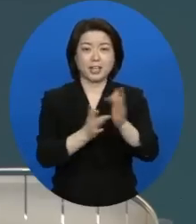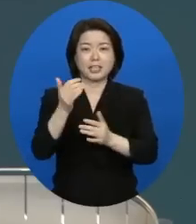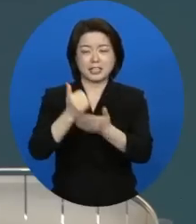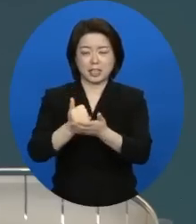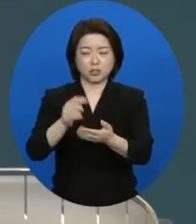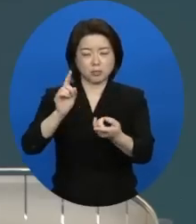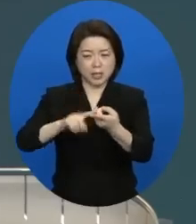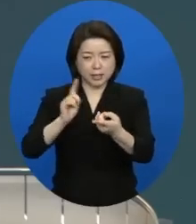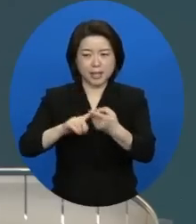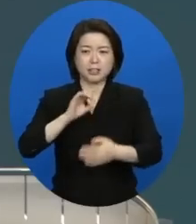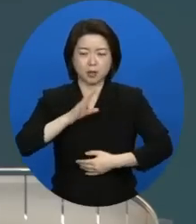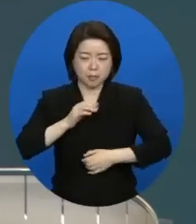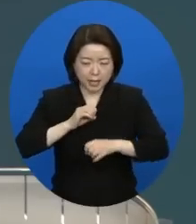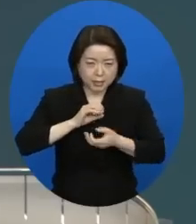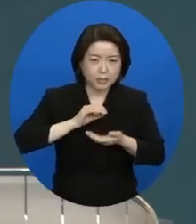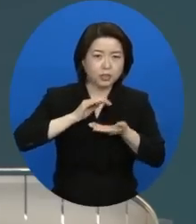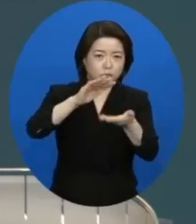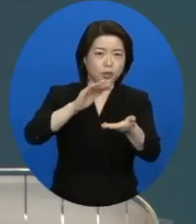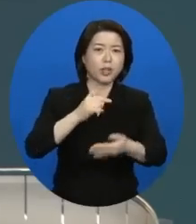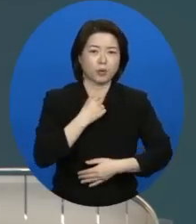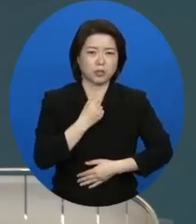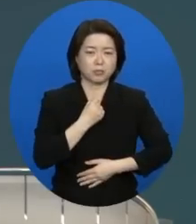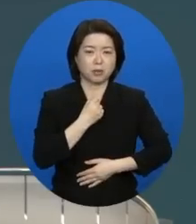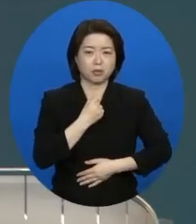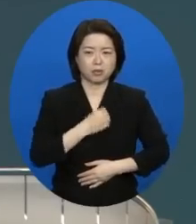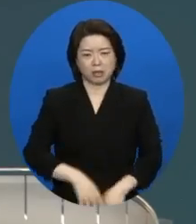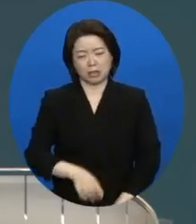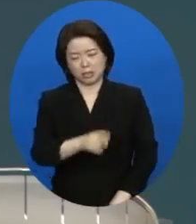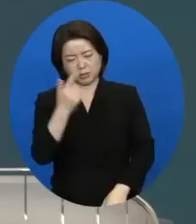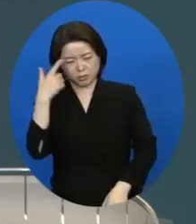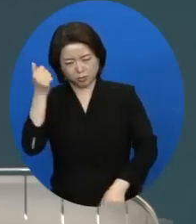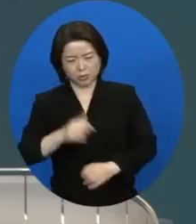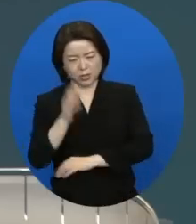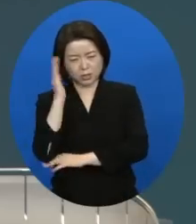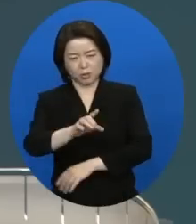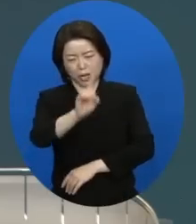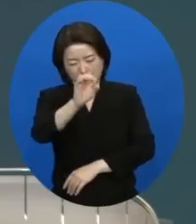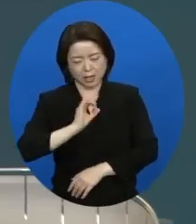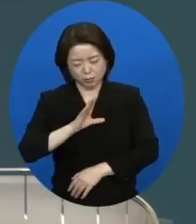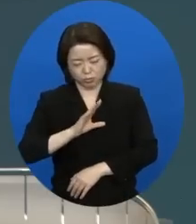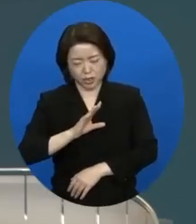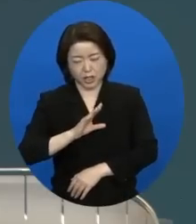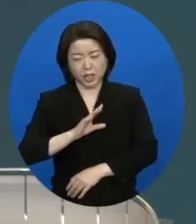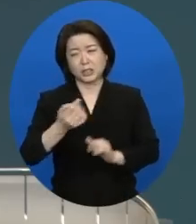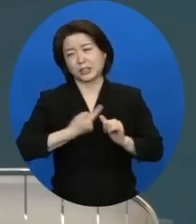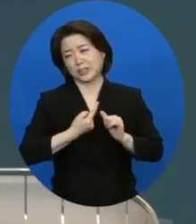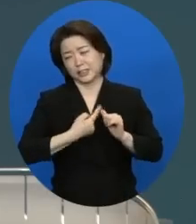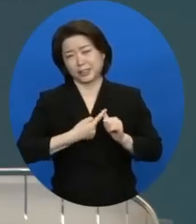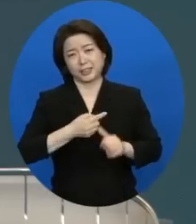대해서만 전하고 싶고, 그래서 저 목사는 설교가 하나밖에 없어